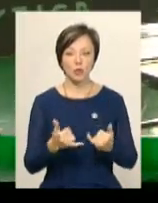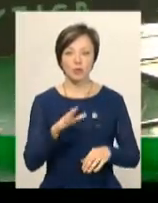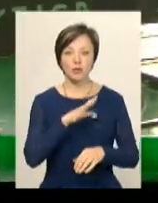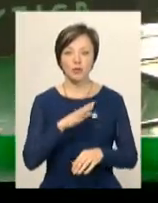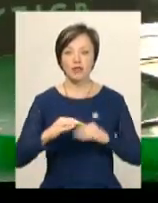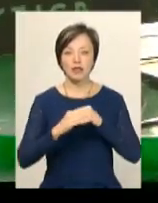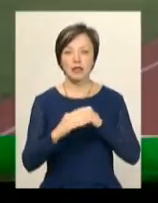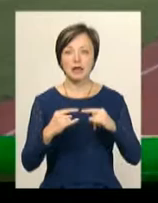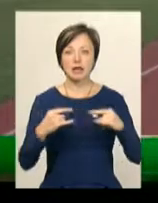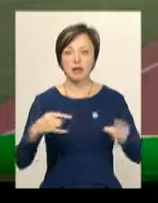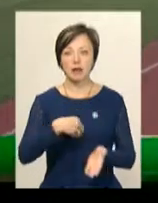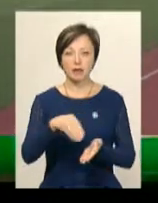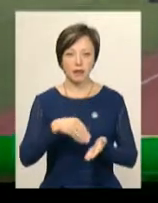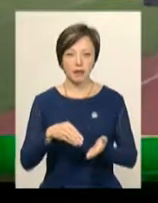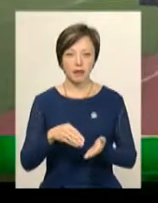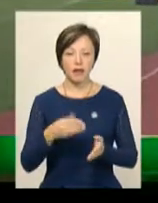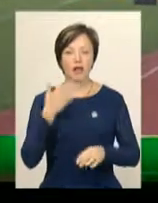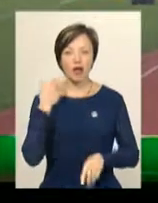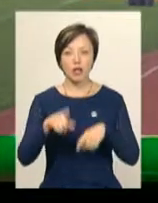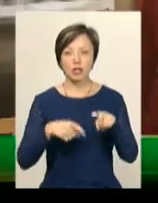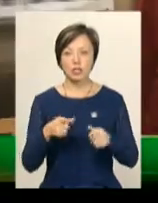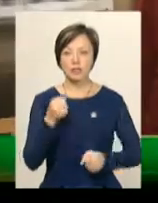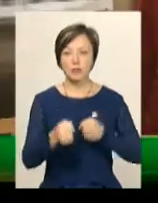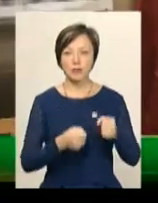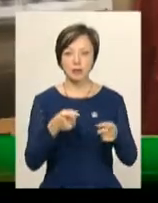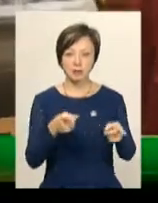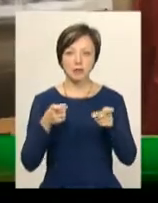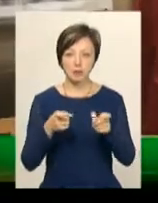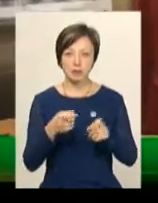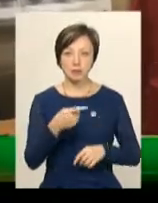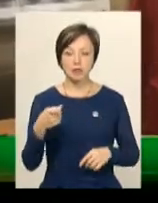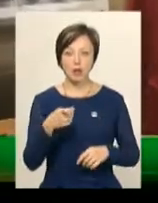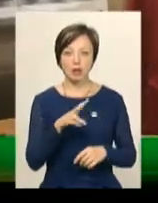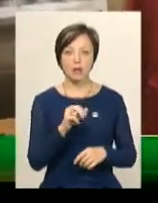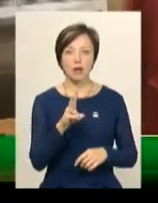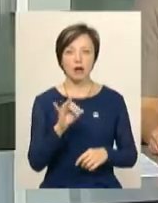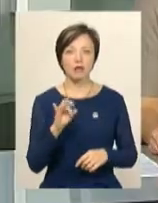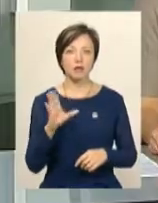у настільному тенісі, легкоатлантичних забігах та стрільбі з пістолета Макарова.